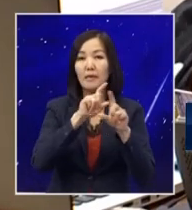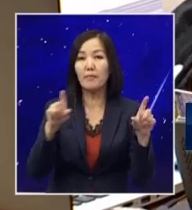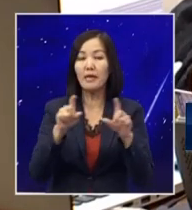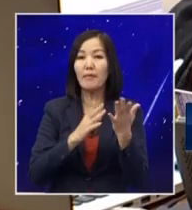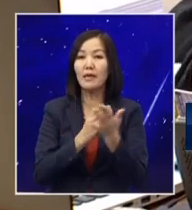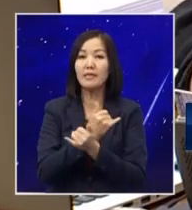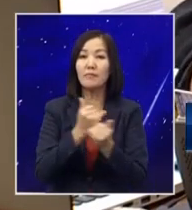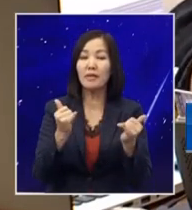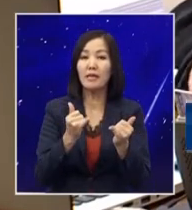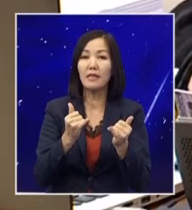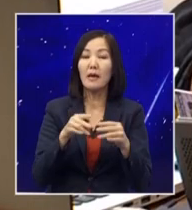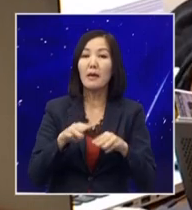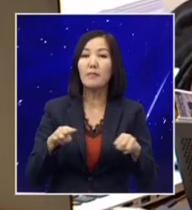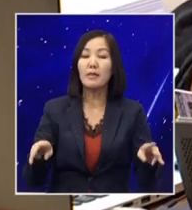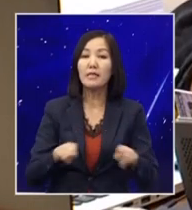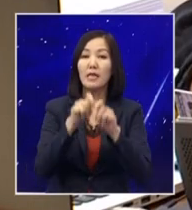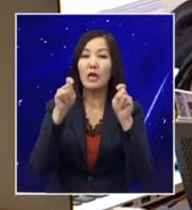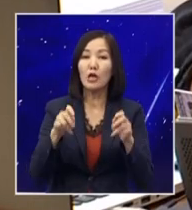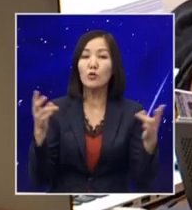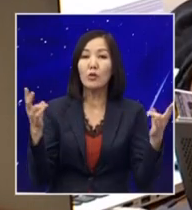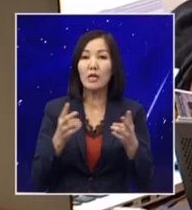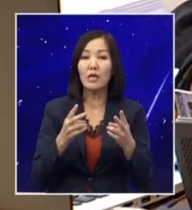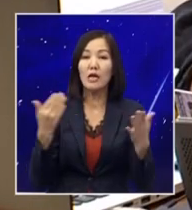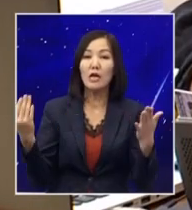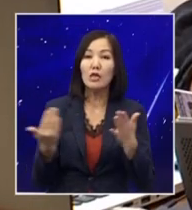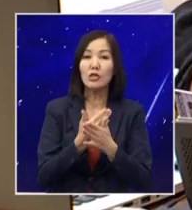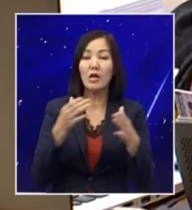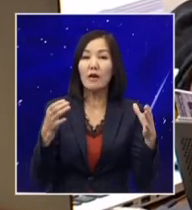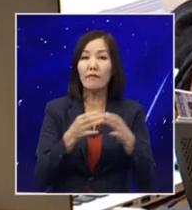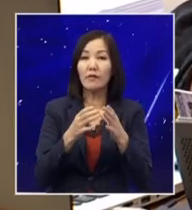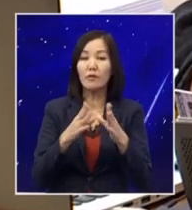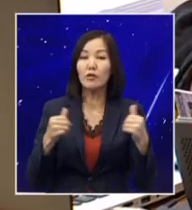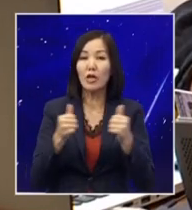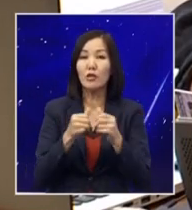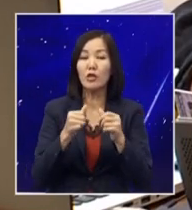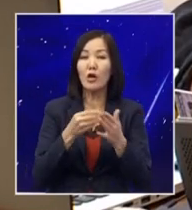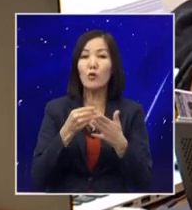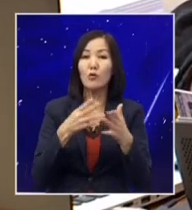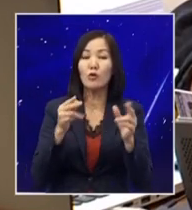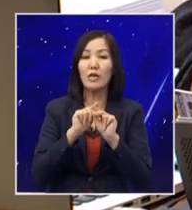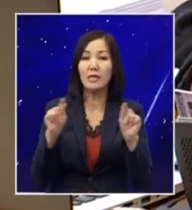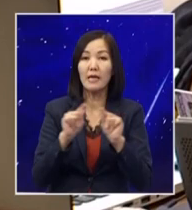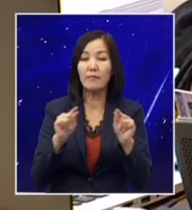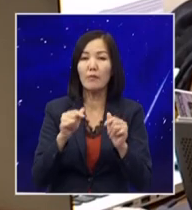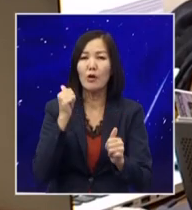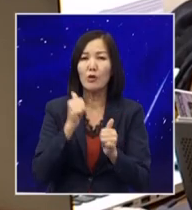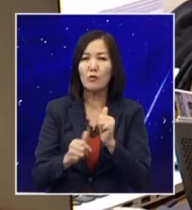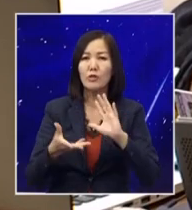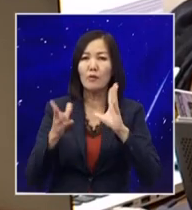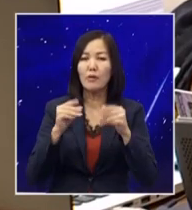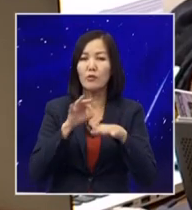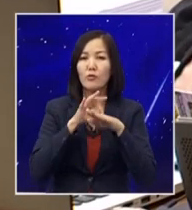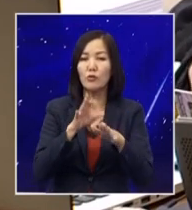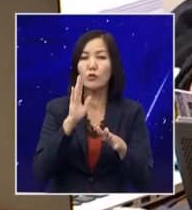етеді. Енді арнайы министрлік ашатын уақыт келді. Жаңа ведомство жанұя құндылықтарын дәріптеп, күн сайын мониторинг жүргізіп